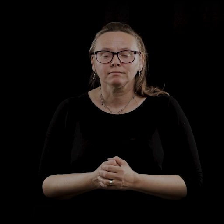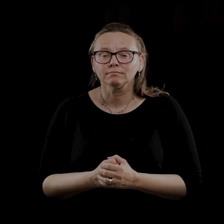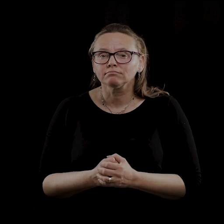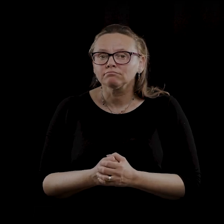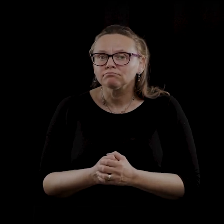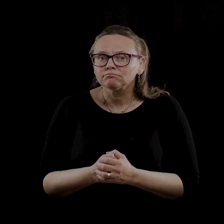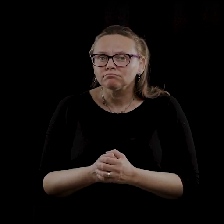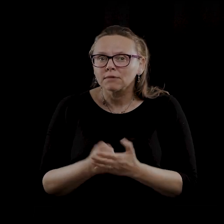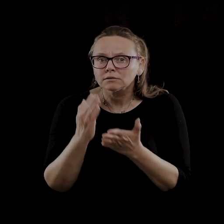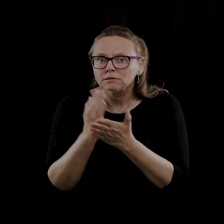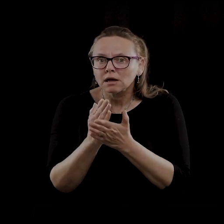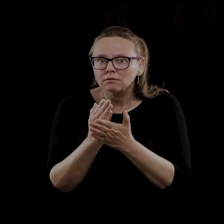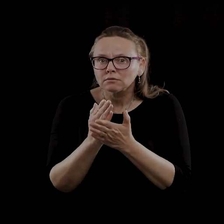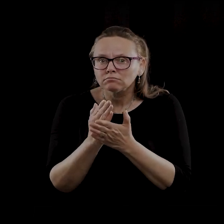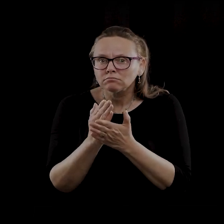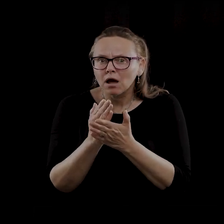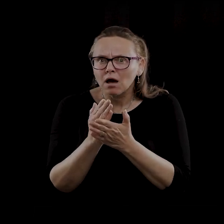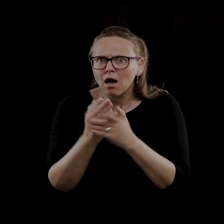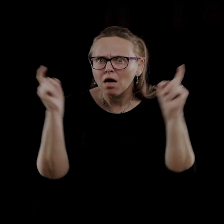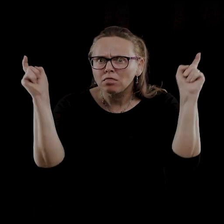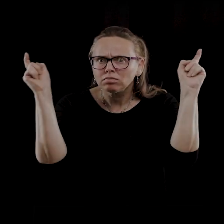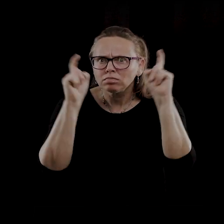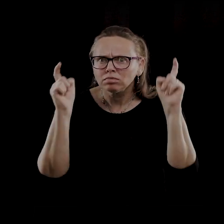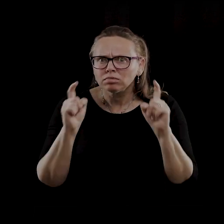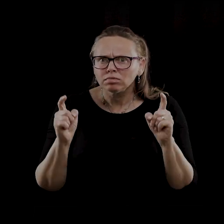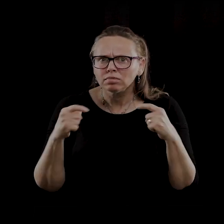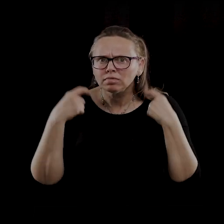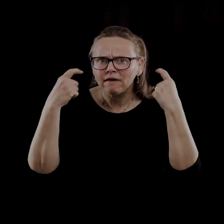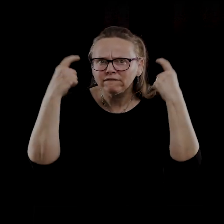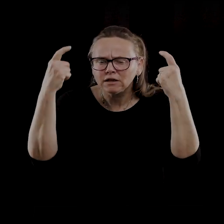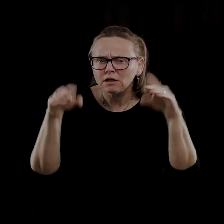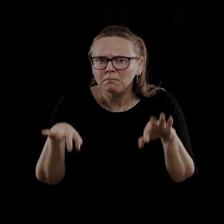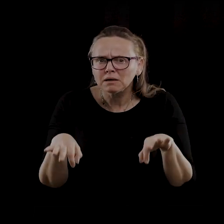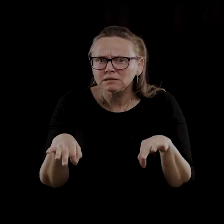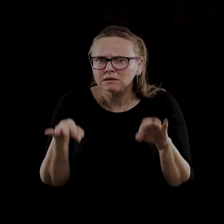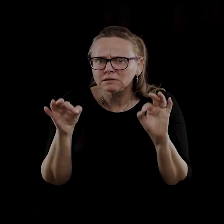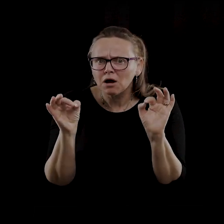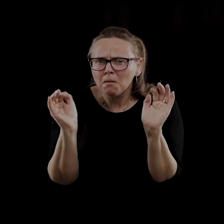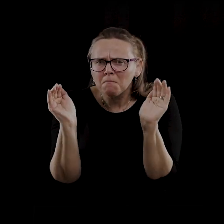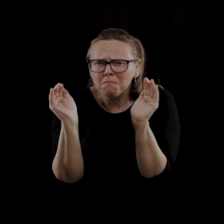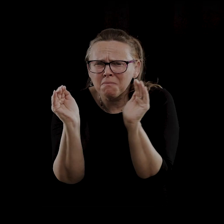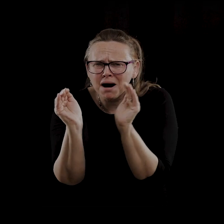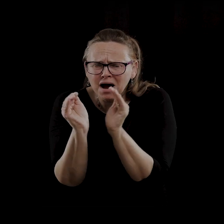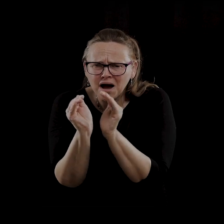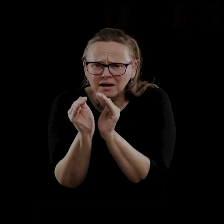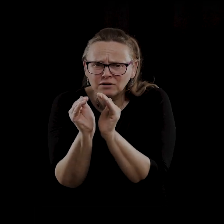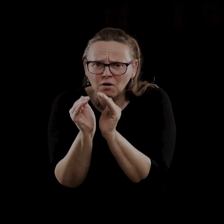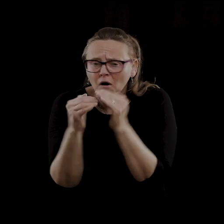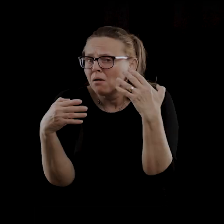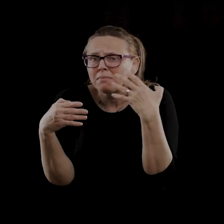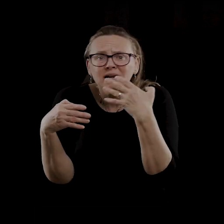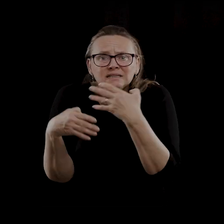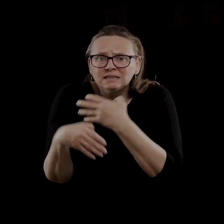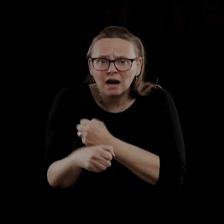Sredi nevihte pa se je znašlo majceno, prestrašeno bitje.